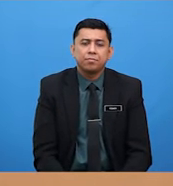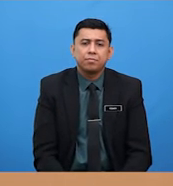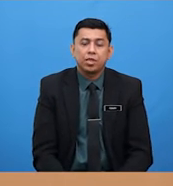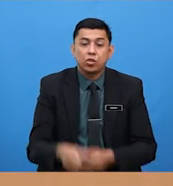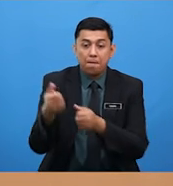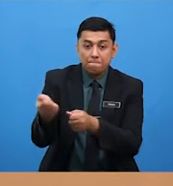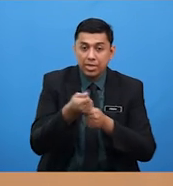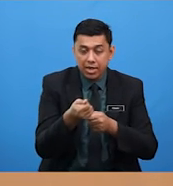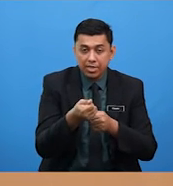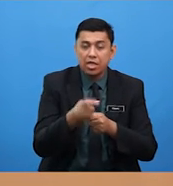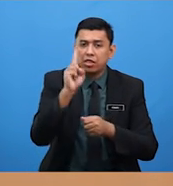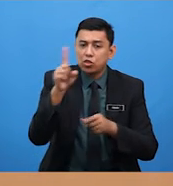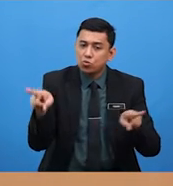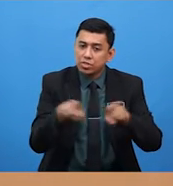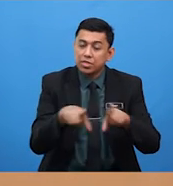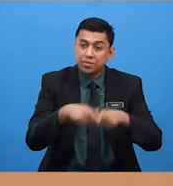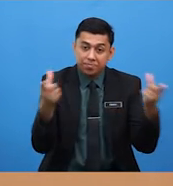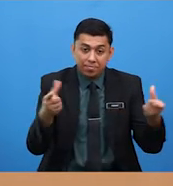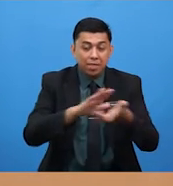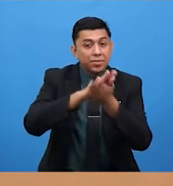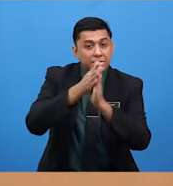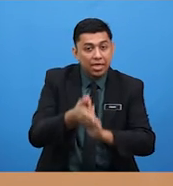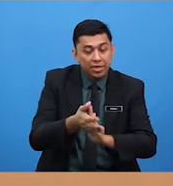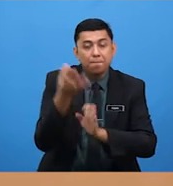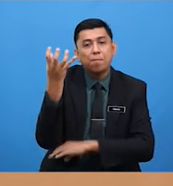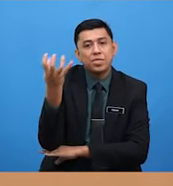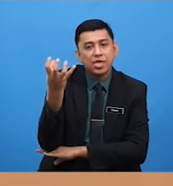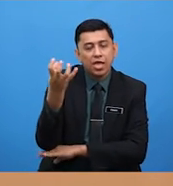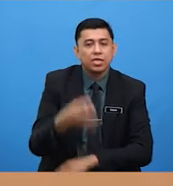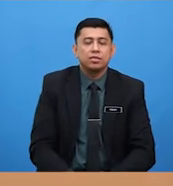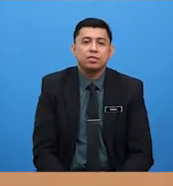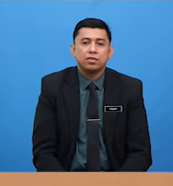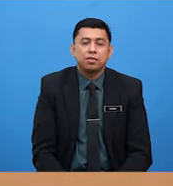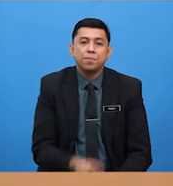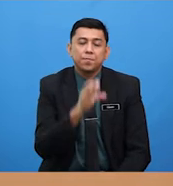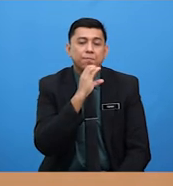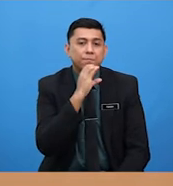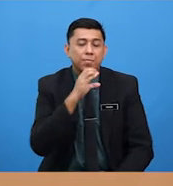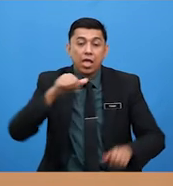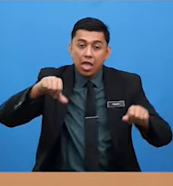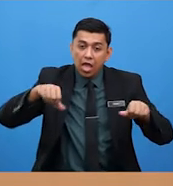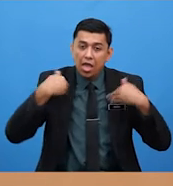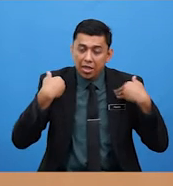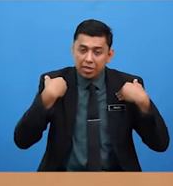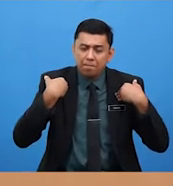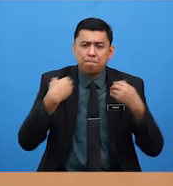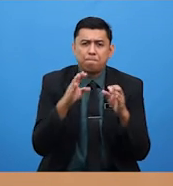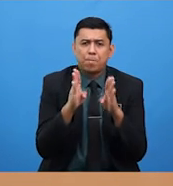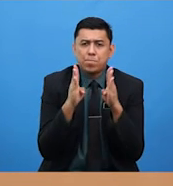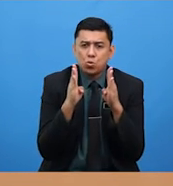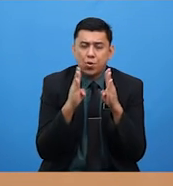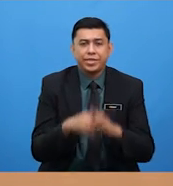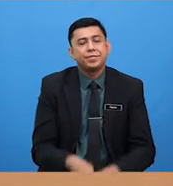Zarah-zarah menarik antara satu sama lain dan bertukar menjadi pepejal. Cecair dikatakan mengalami proses